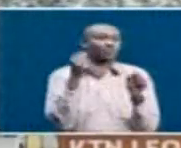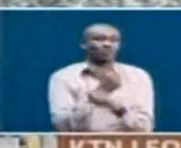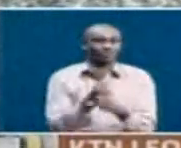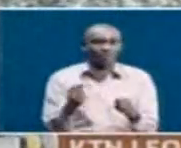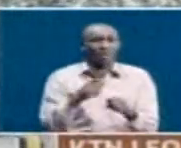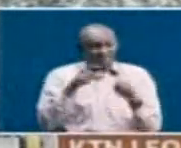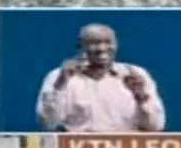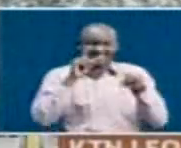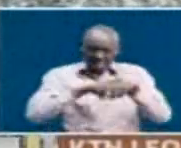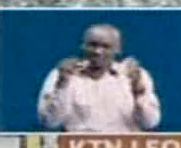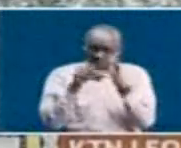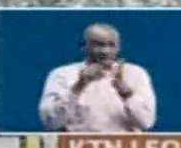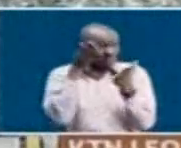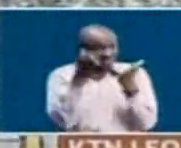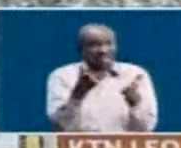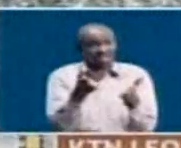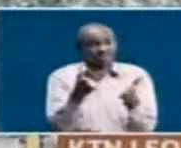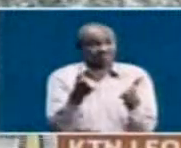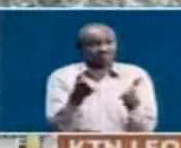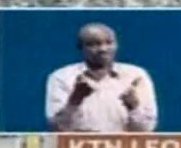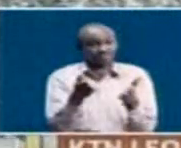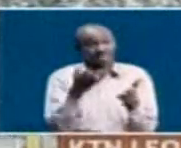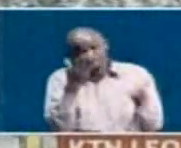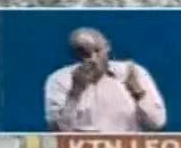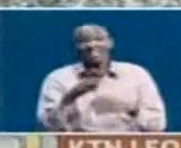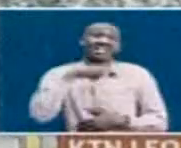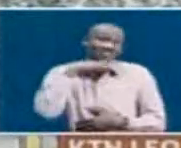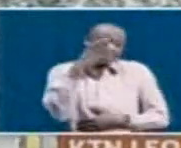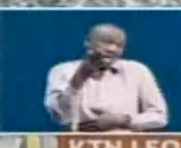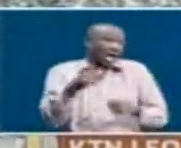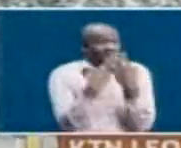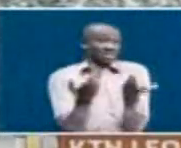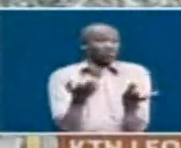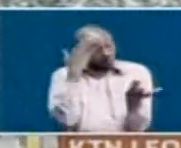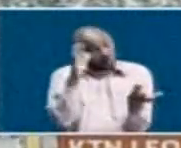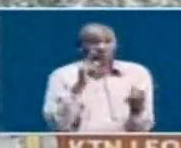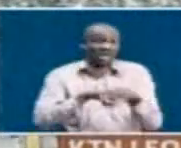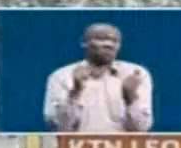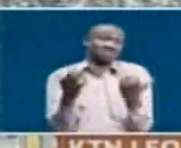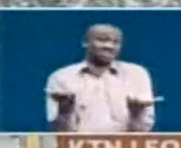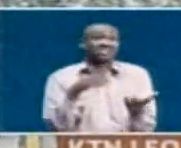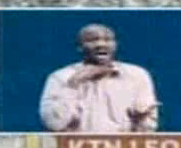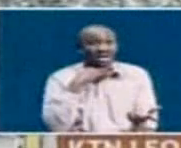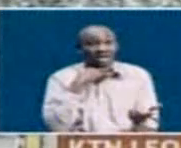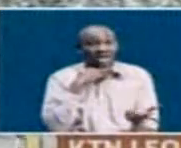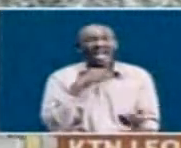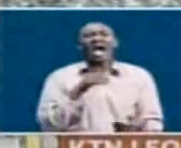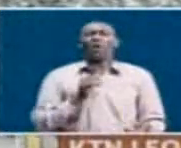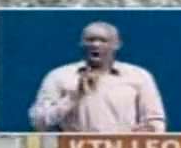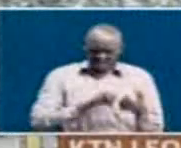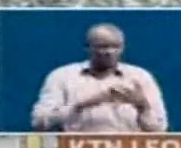Na shida ikitokezea kama kifo naye haina wakati, mama